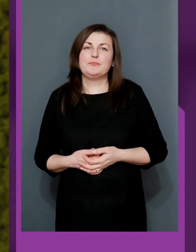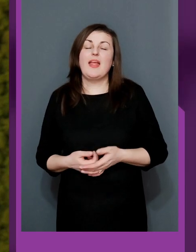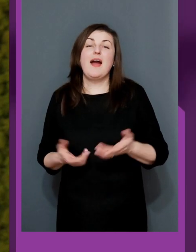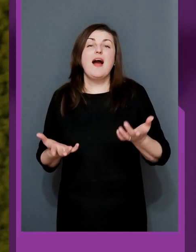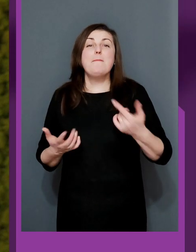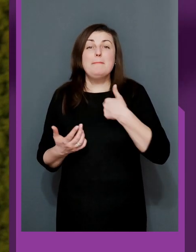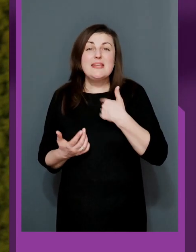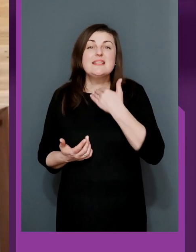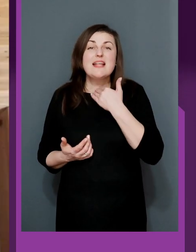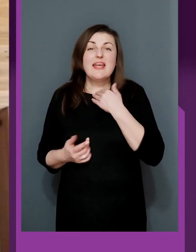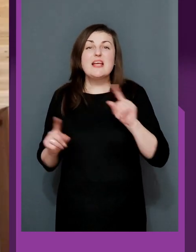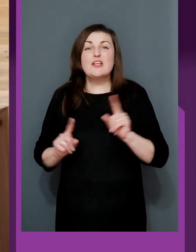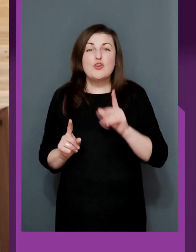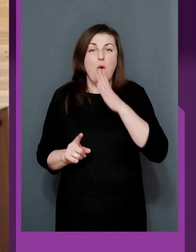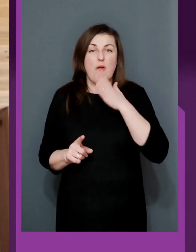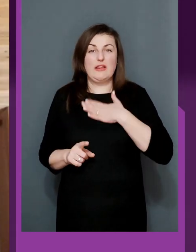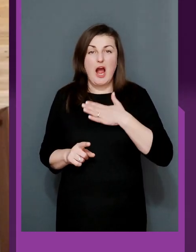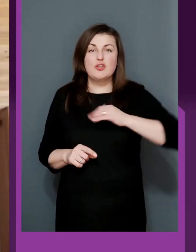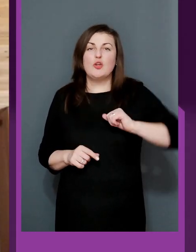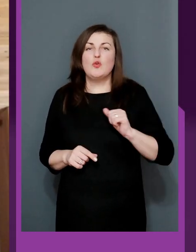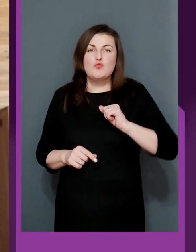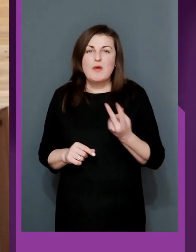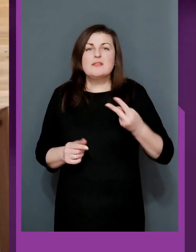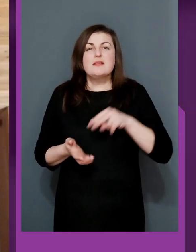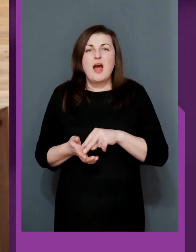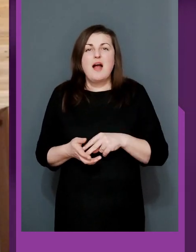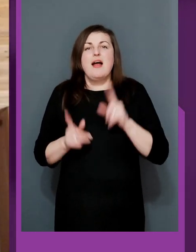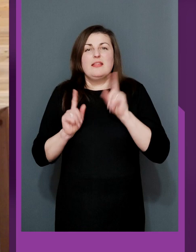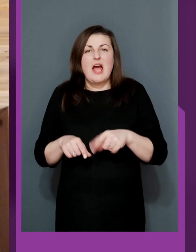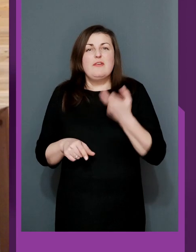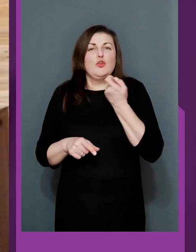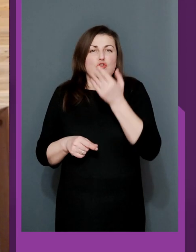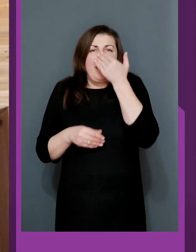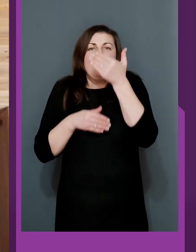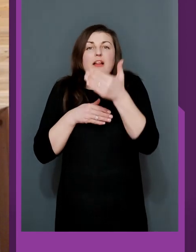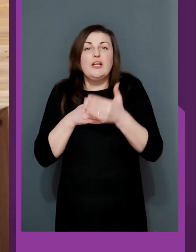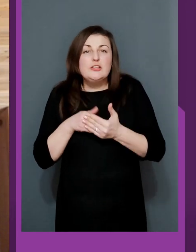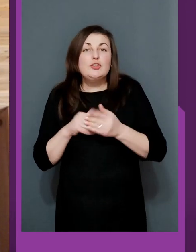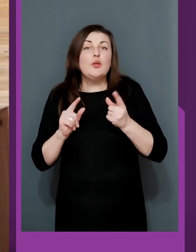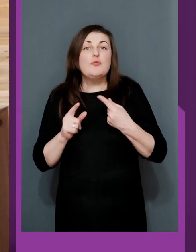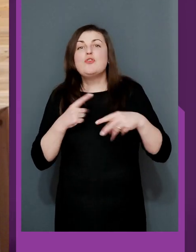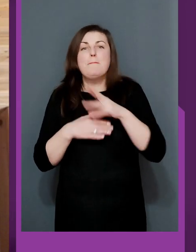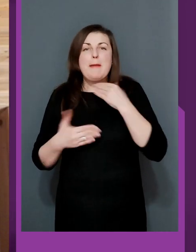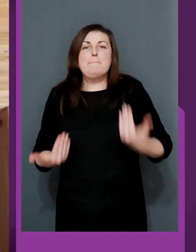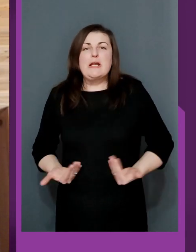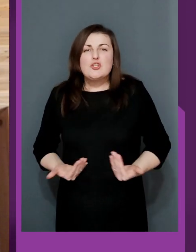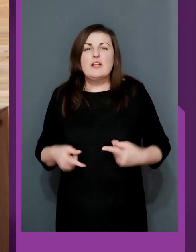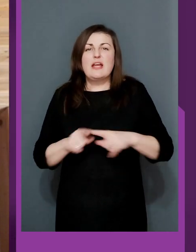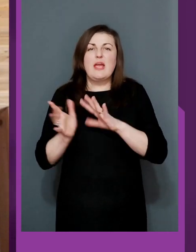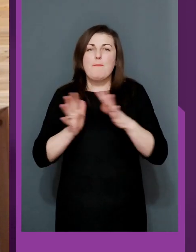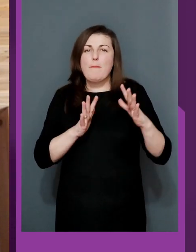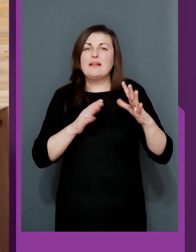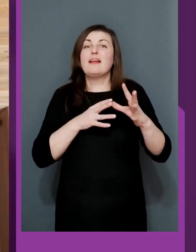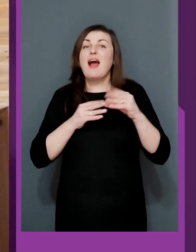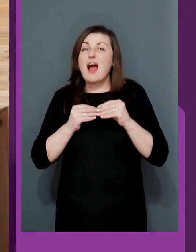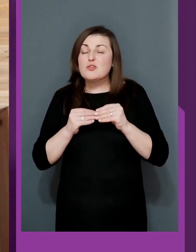е Мені здається що наша дружба стала Навіть трошки ближчою тому що ми пережили такий момент